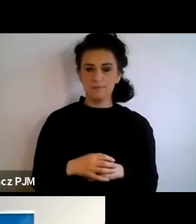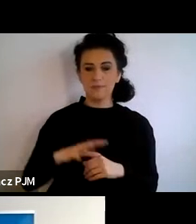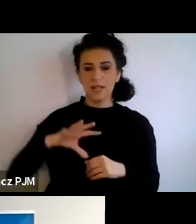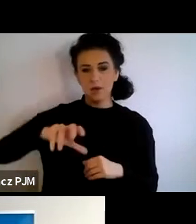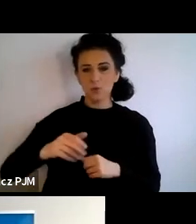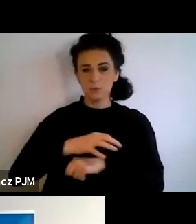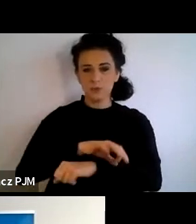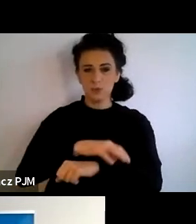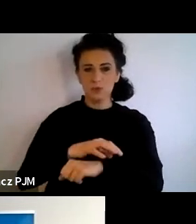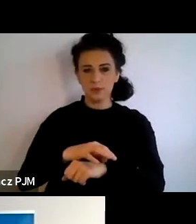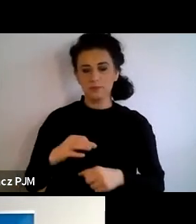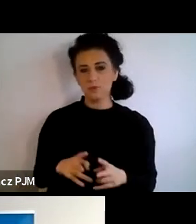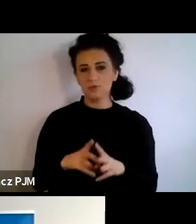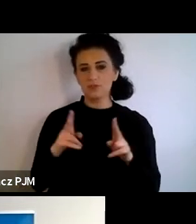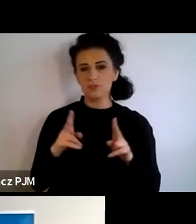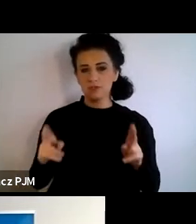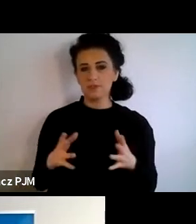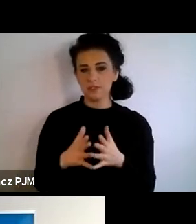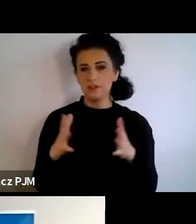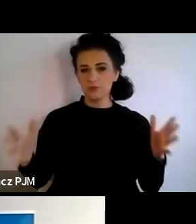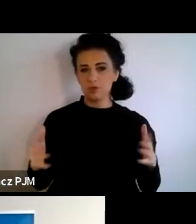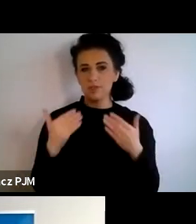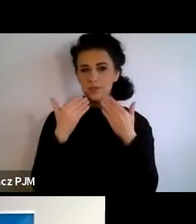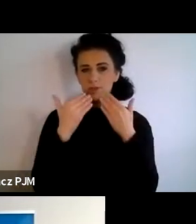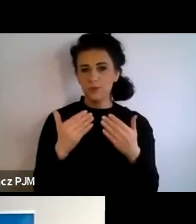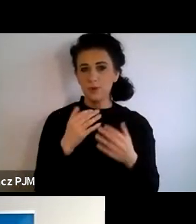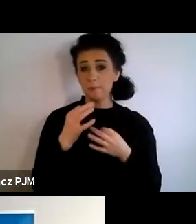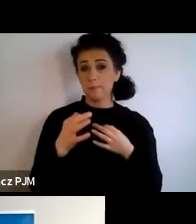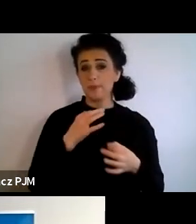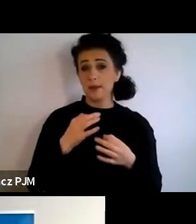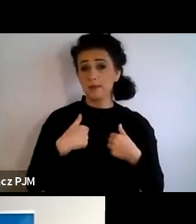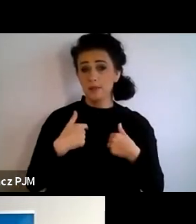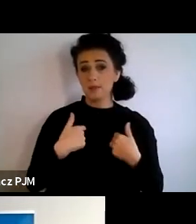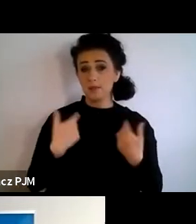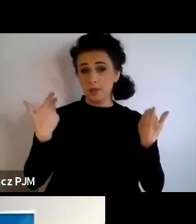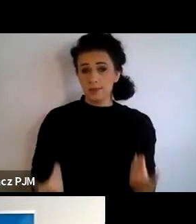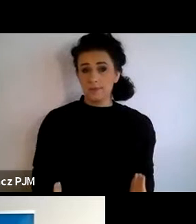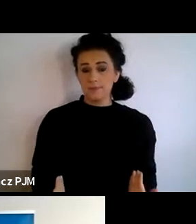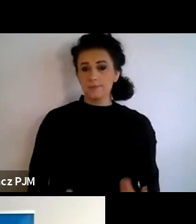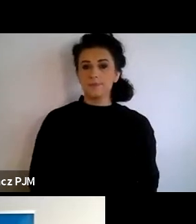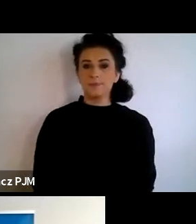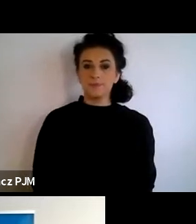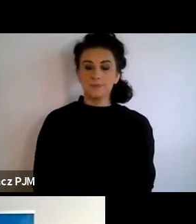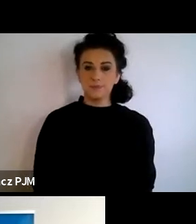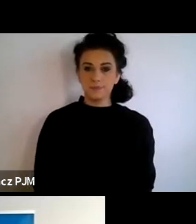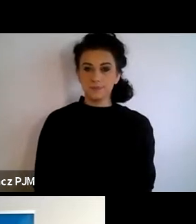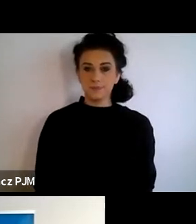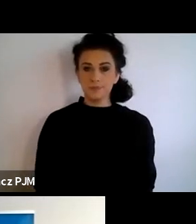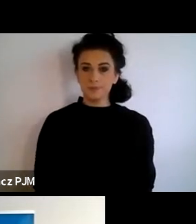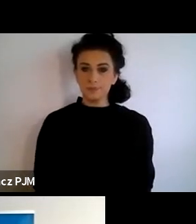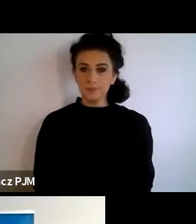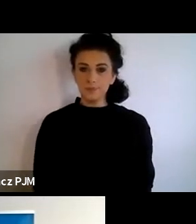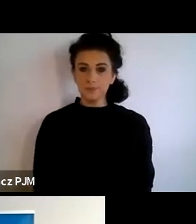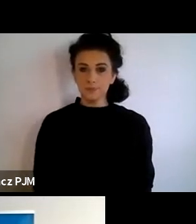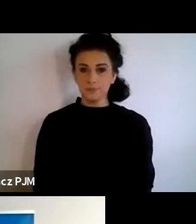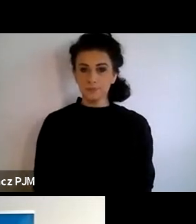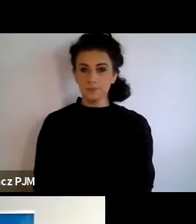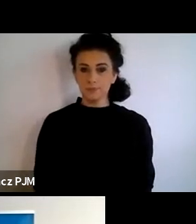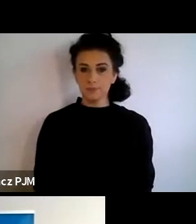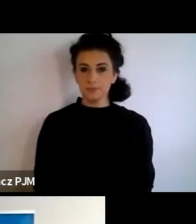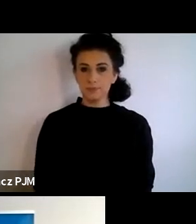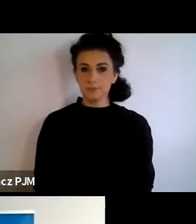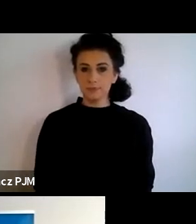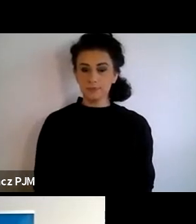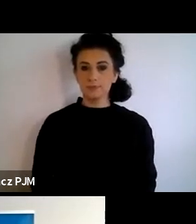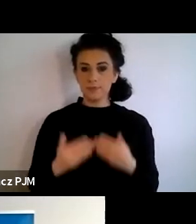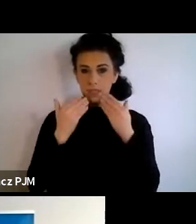studentów. Tyle z mojej strony. Bardzo dziękuję. Jeśli macie Państwo jakieś pytania, to jestem do Państwa dyspozycji. Bardzo